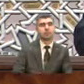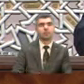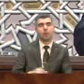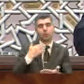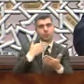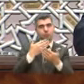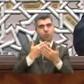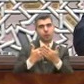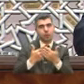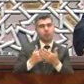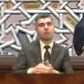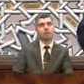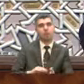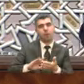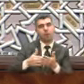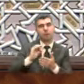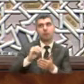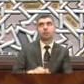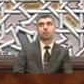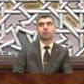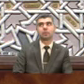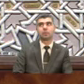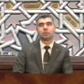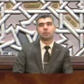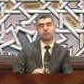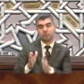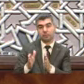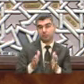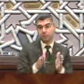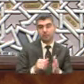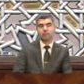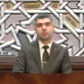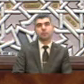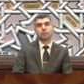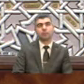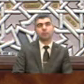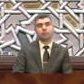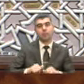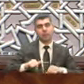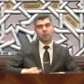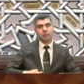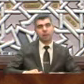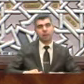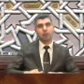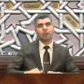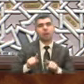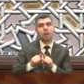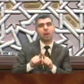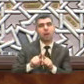وشكرا على لكم على حسن مساهمتكم في هذه الجلسه. وننتقل للقطاع الموالي، وهو القطاع المكلف بالمغاربه المقيمين